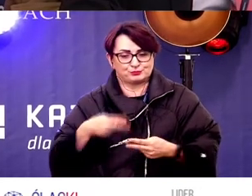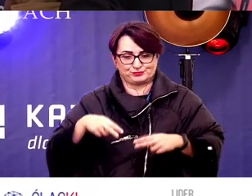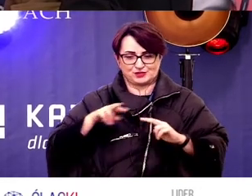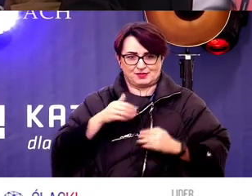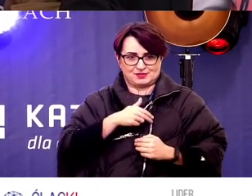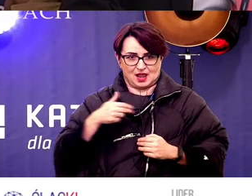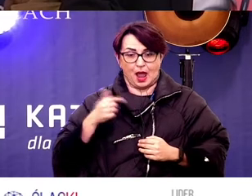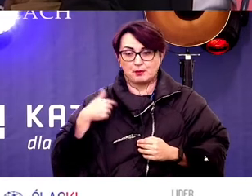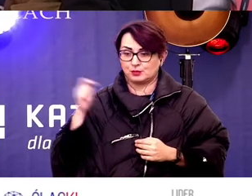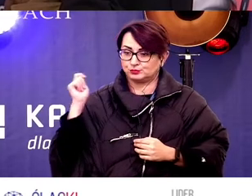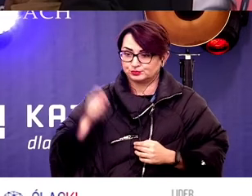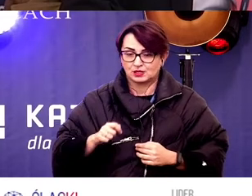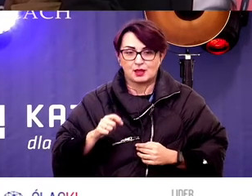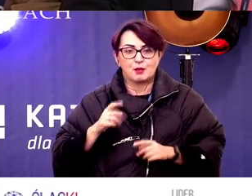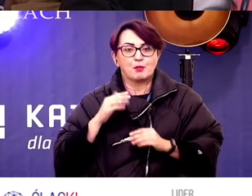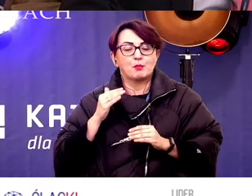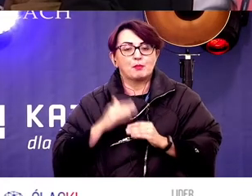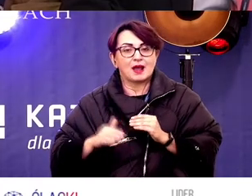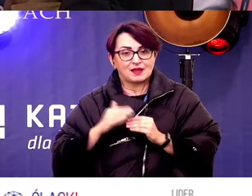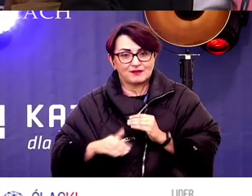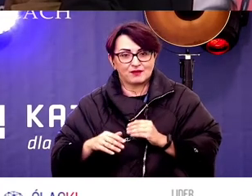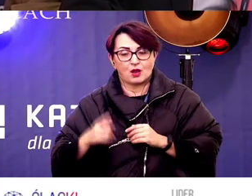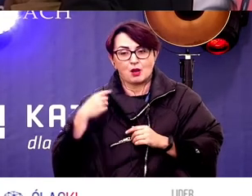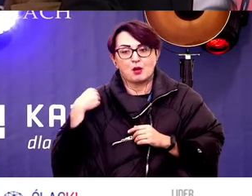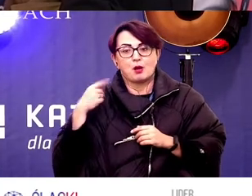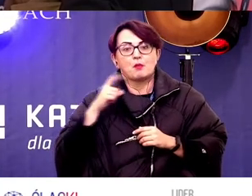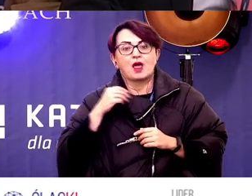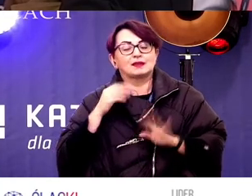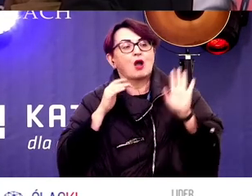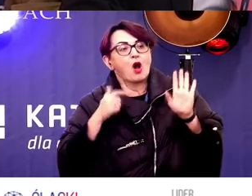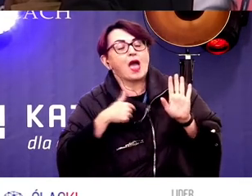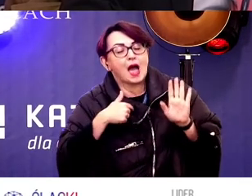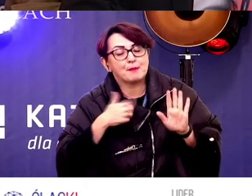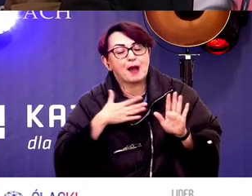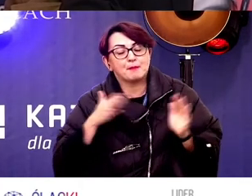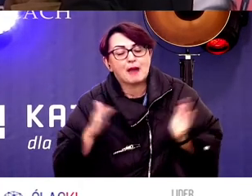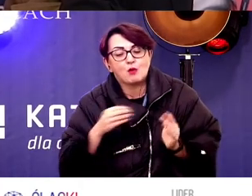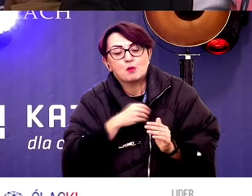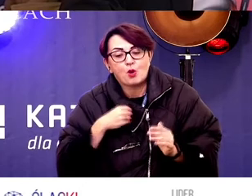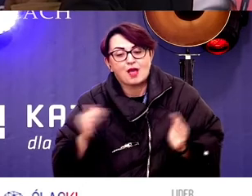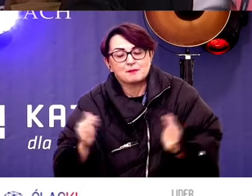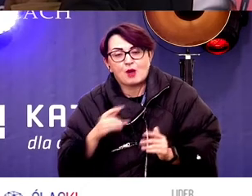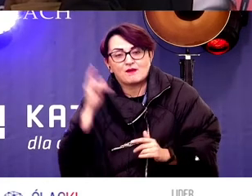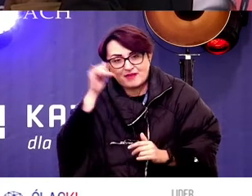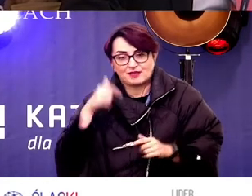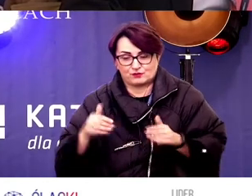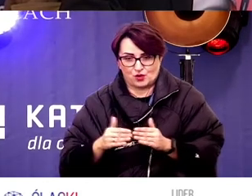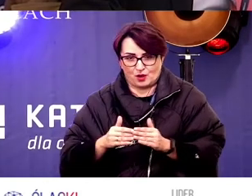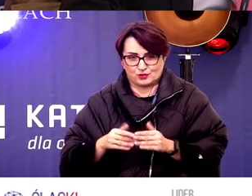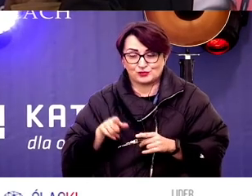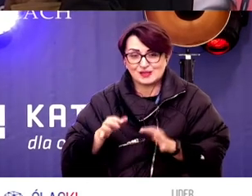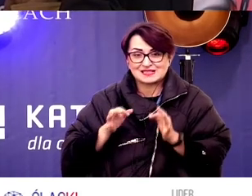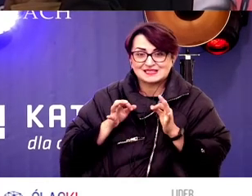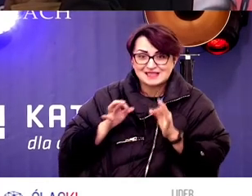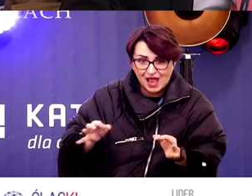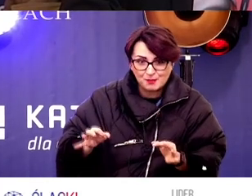tylko byliśmy gdzieś na stacji benzynowej, czy a Polonia, Polaki, to ja mam takiego małego Polaka w domu, no to są samochody,